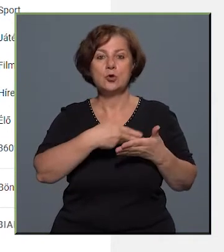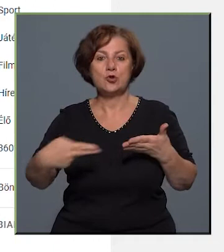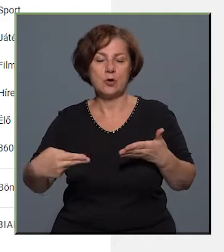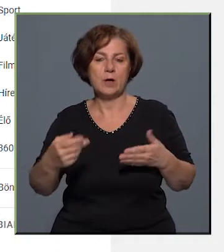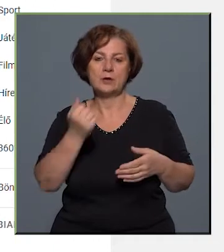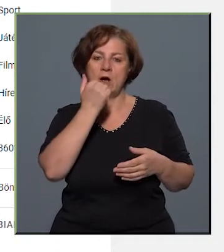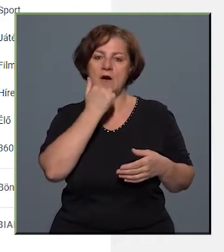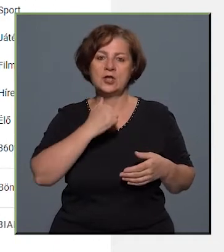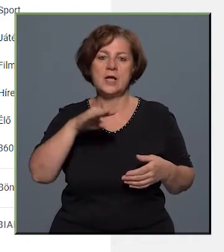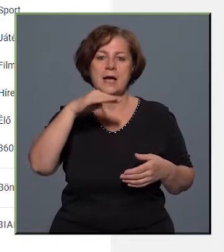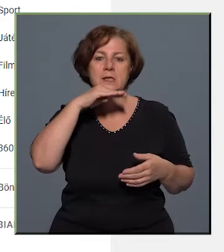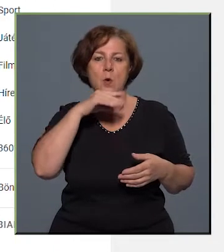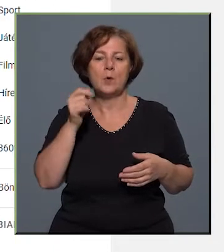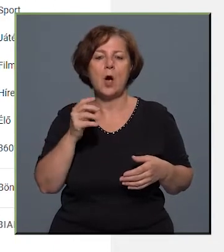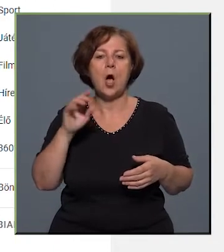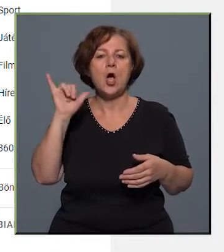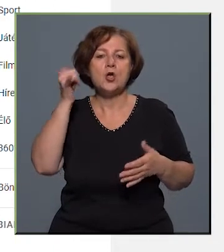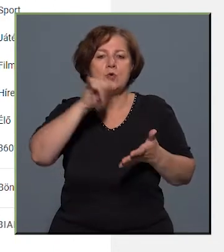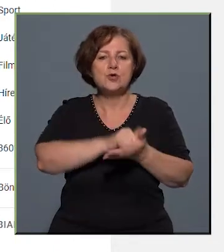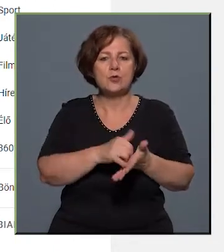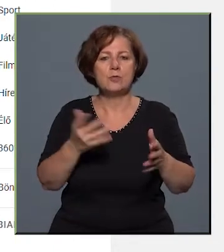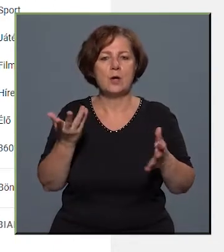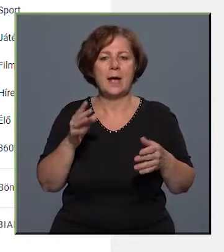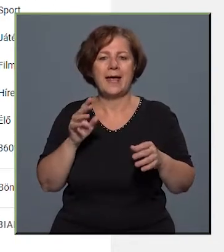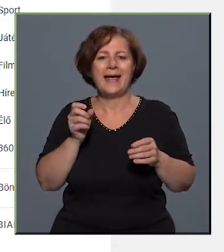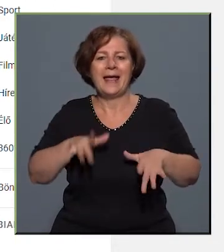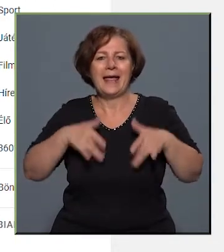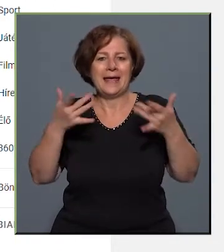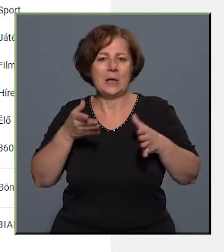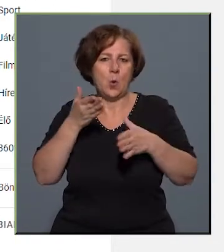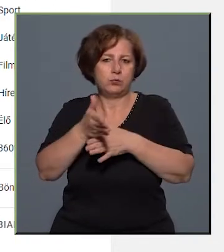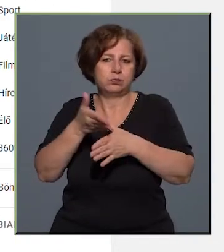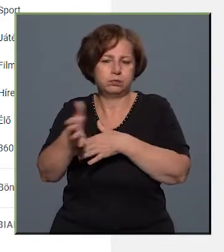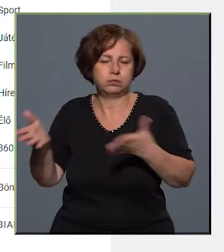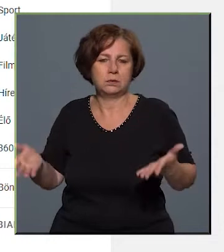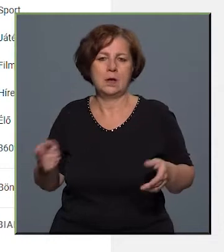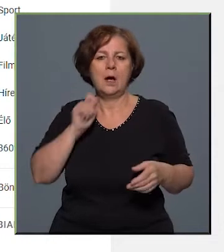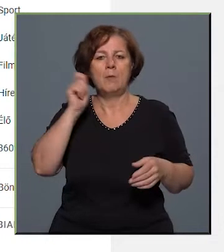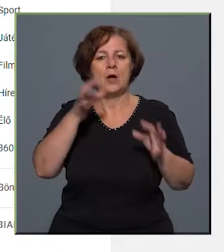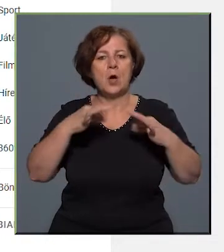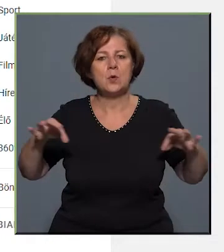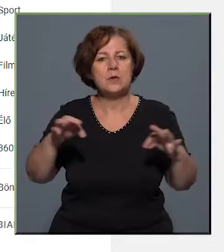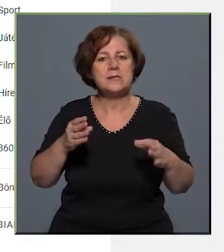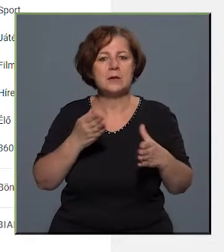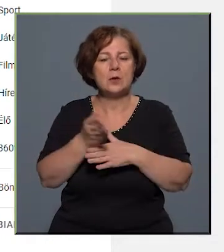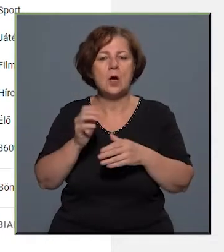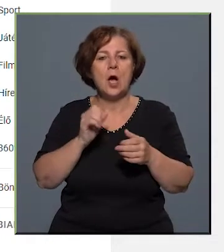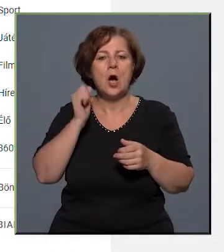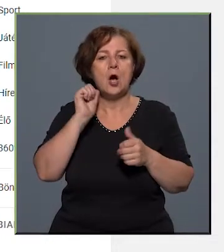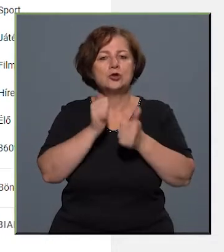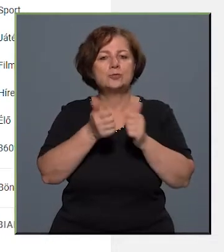saját Szokka YouTube oldalunkon egy élő streamen keresztül, de azért azt már elárultam, hogy Magyarországról is közvetíteni fogja a Sport